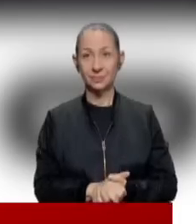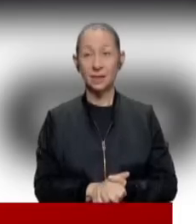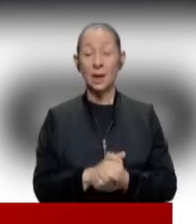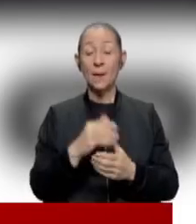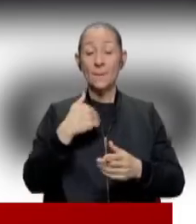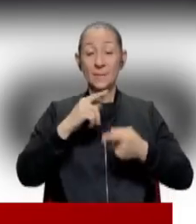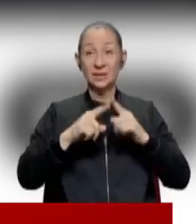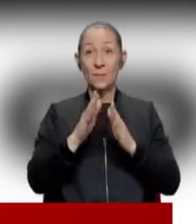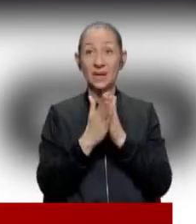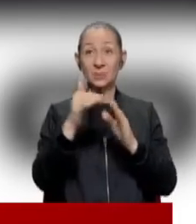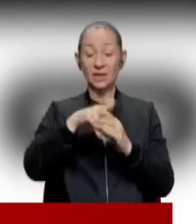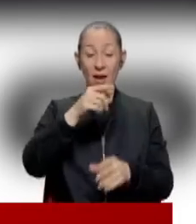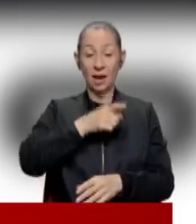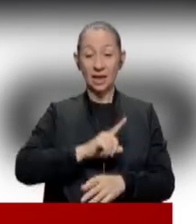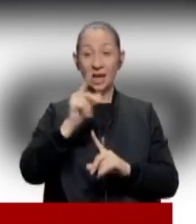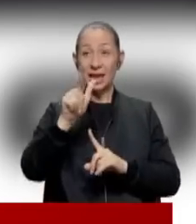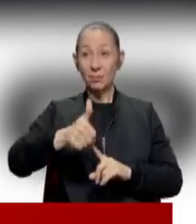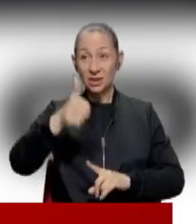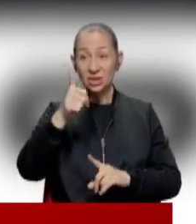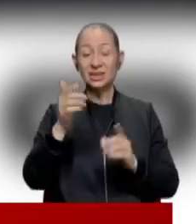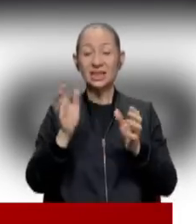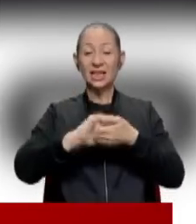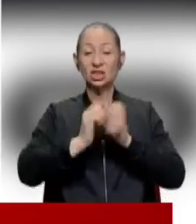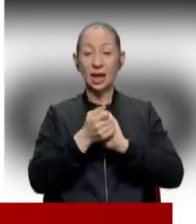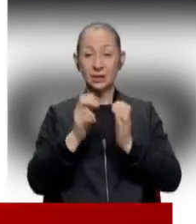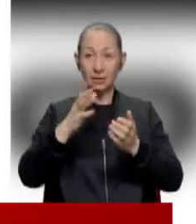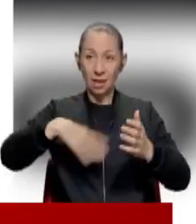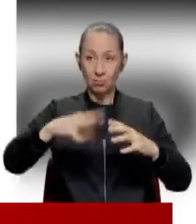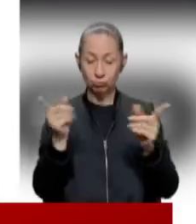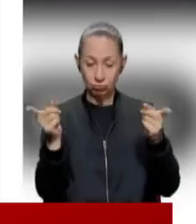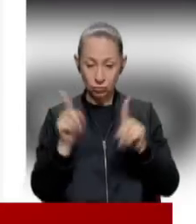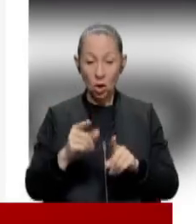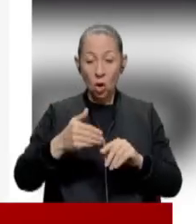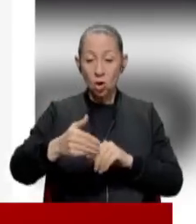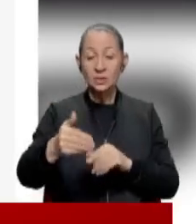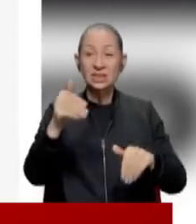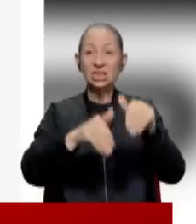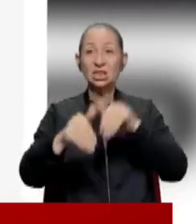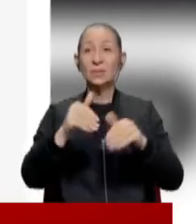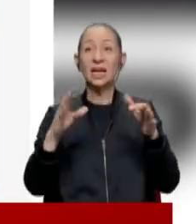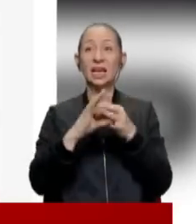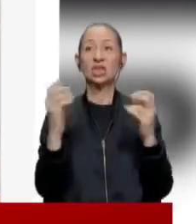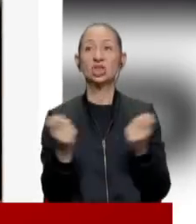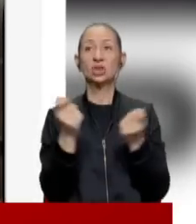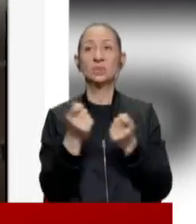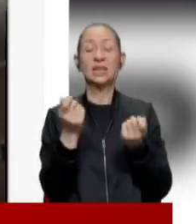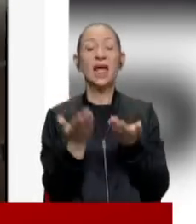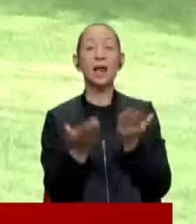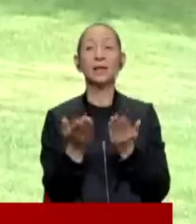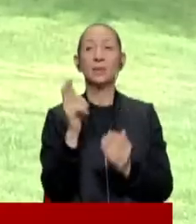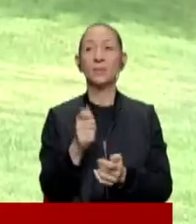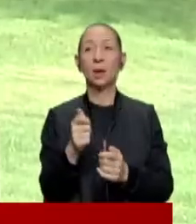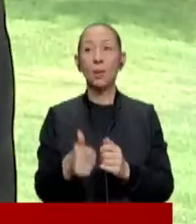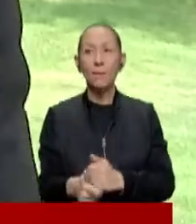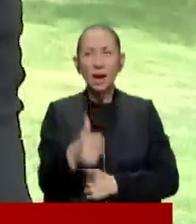partimizin Mersin milletvekili adayları il başkanı ve teşkilat Üyeleriyle bir araya gelerek Önümüzdeki seçimlere ilişkin çalışmalarımızı değerlendirdik